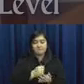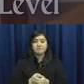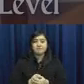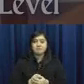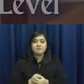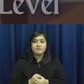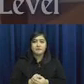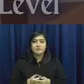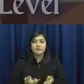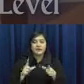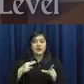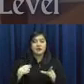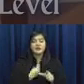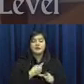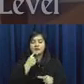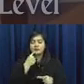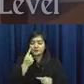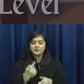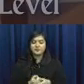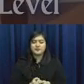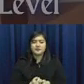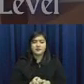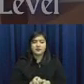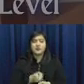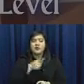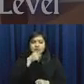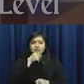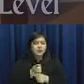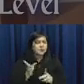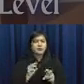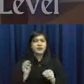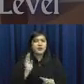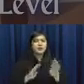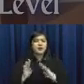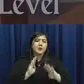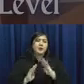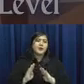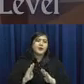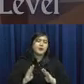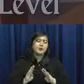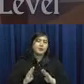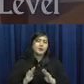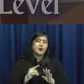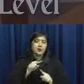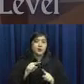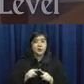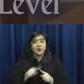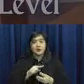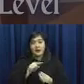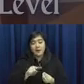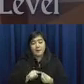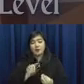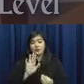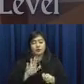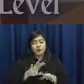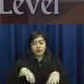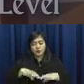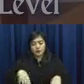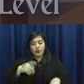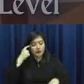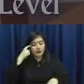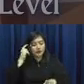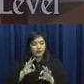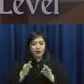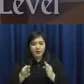na totoo, walang problema pagdating sa pagtatrabaho sa atin eh. Na kaya nating tiisin anuman ang